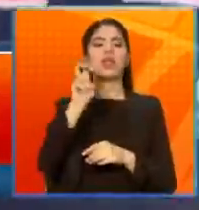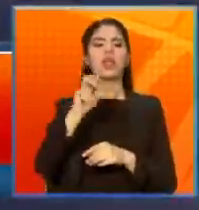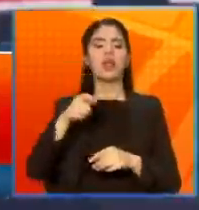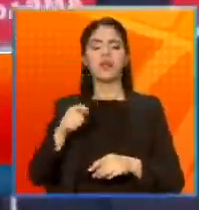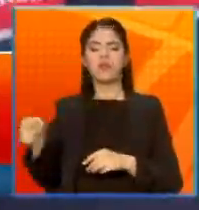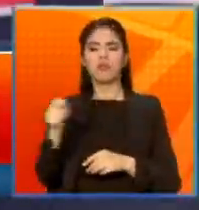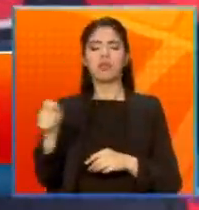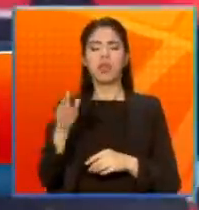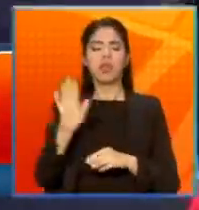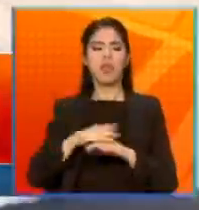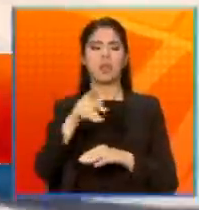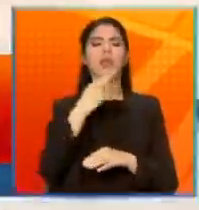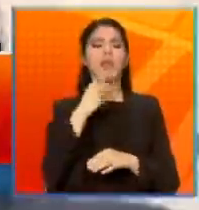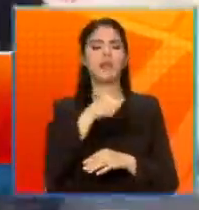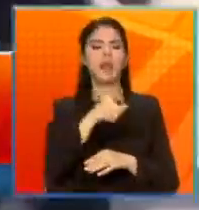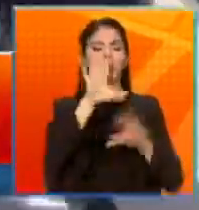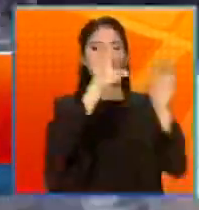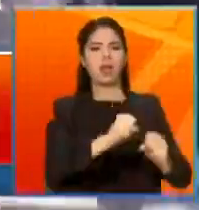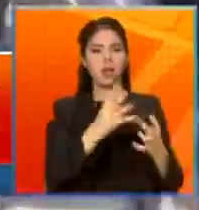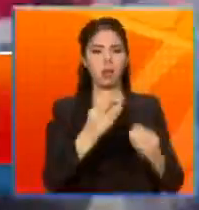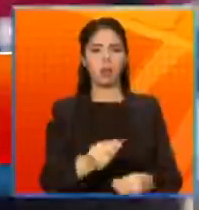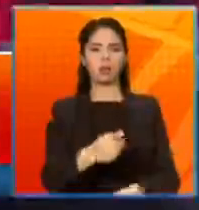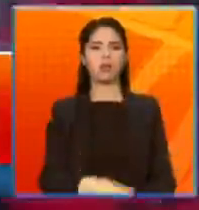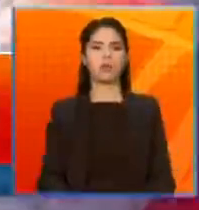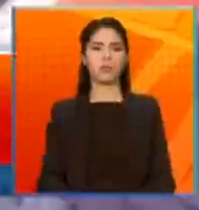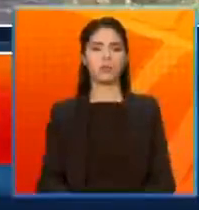kaçmak isterken otogarda yakalandı. Neden öldürdün?